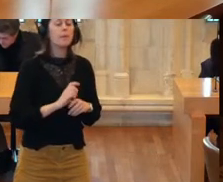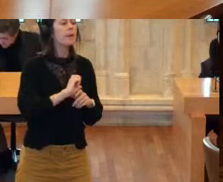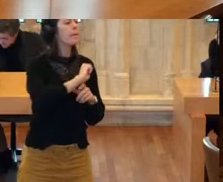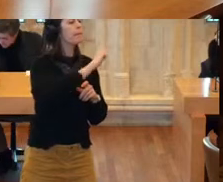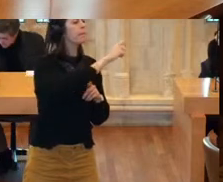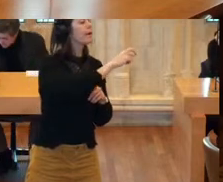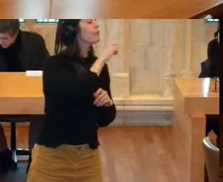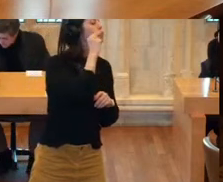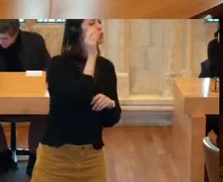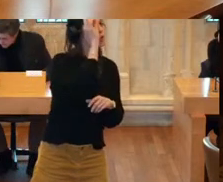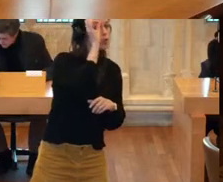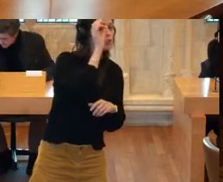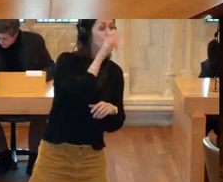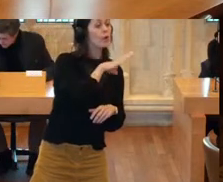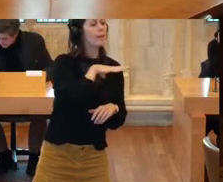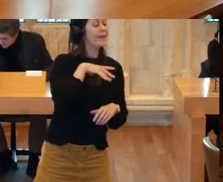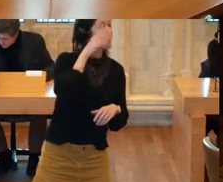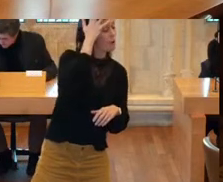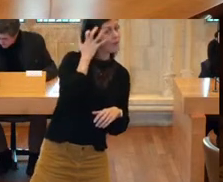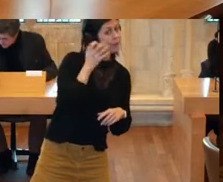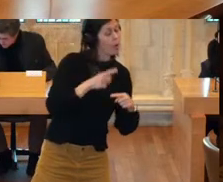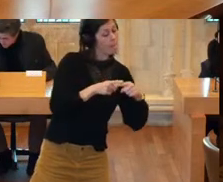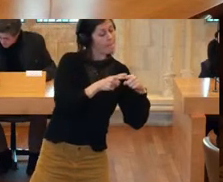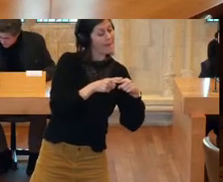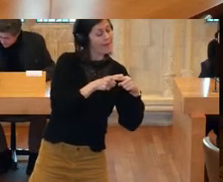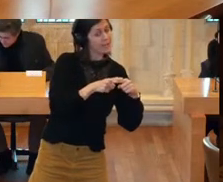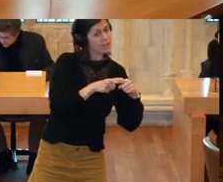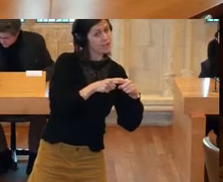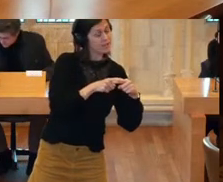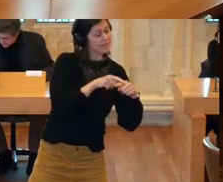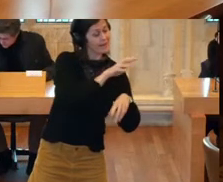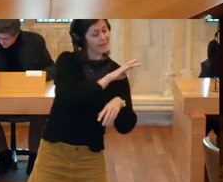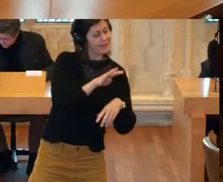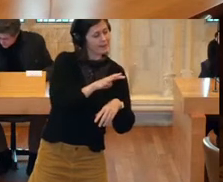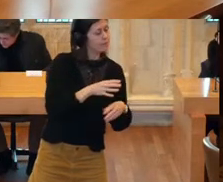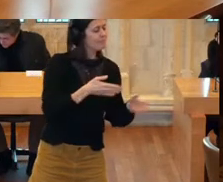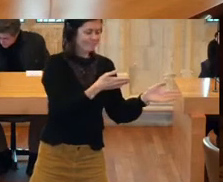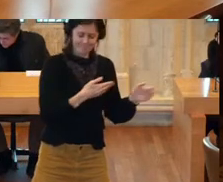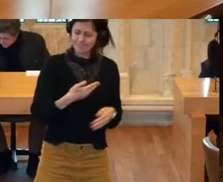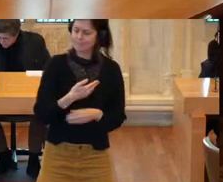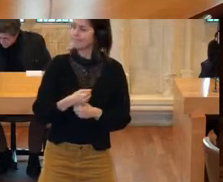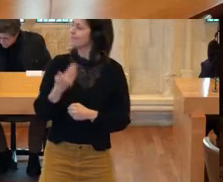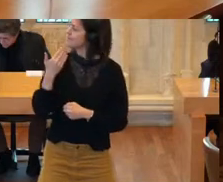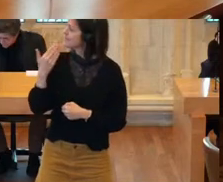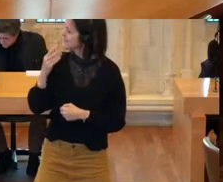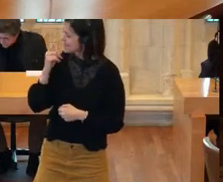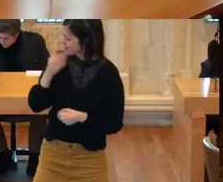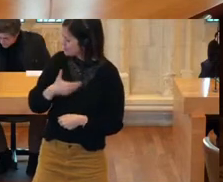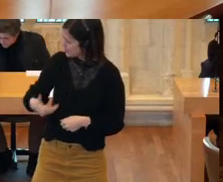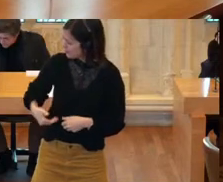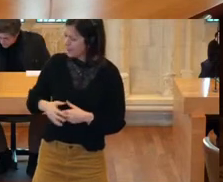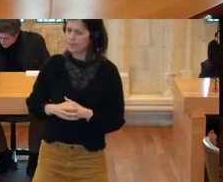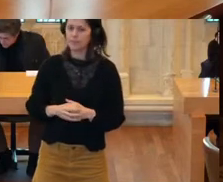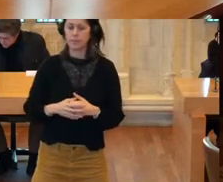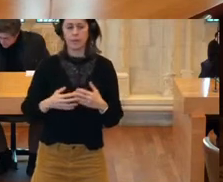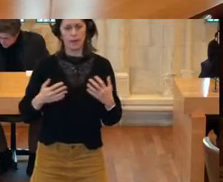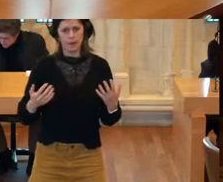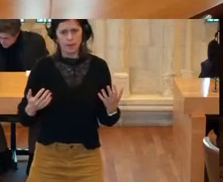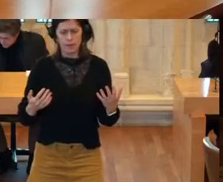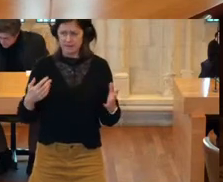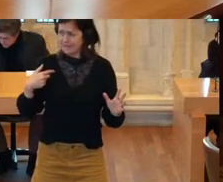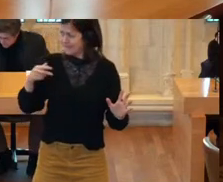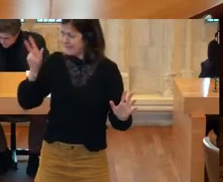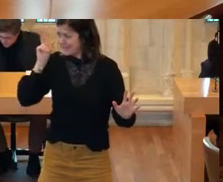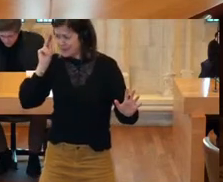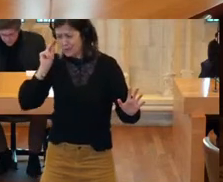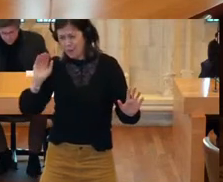qu'ensuite, Monsieur Lecoutour et Madame Ovnagnan vont se partager les 8 minutes. Merci, Monsieur le maire. Encore une fois, on a quelques difficultés pour vous